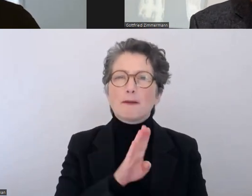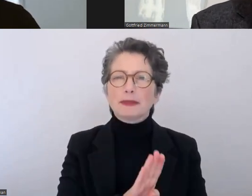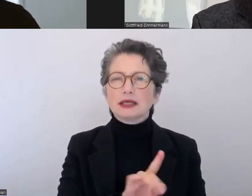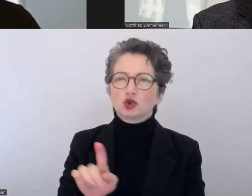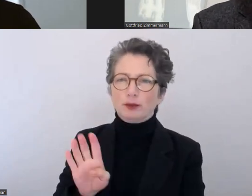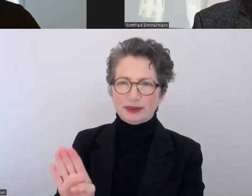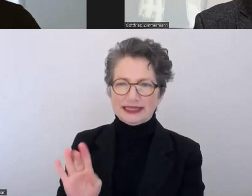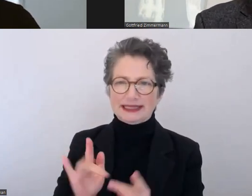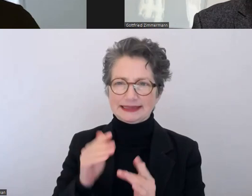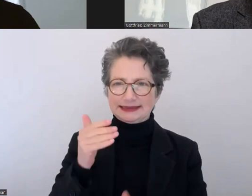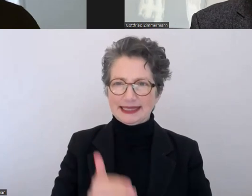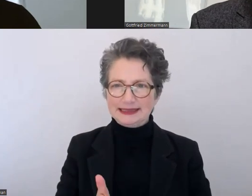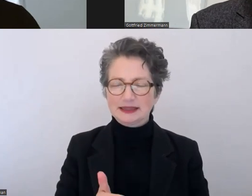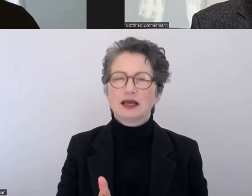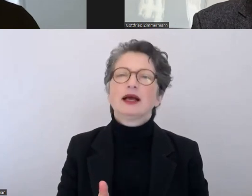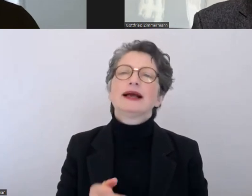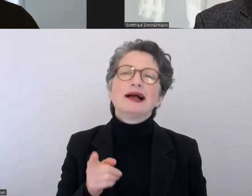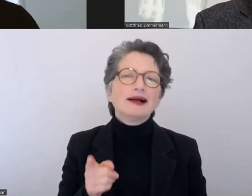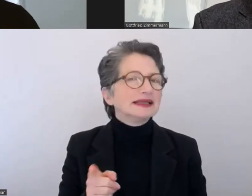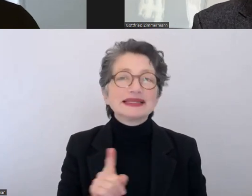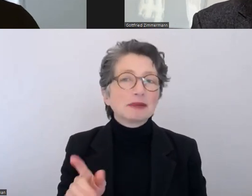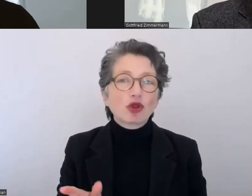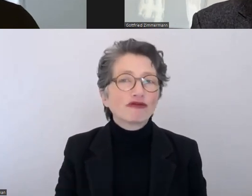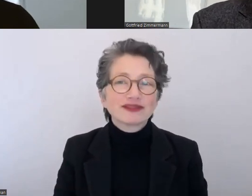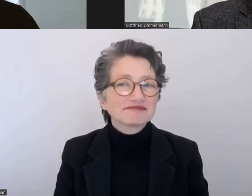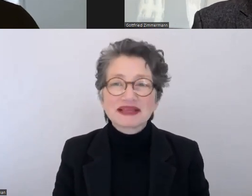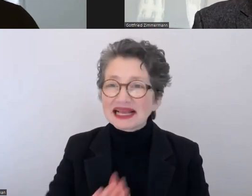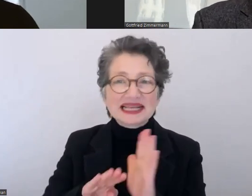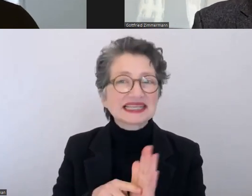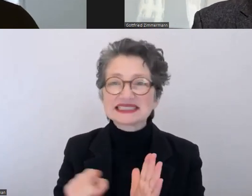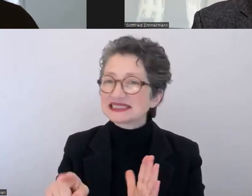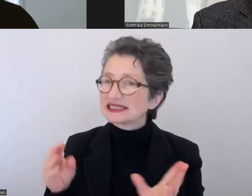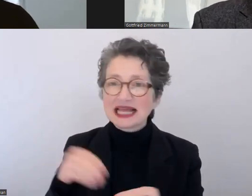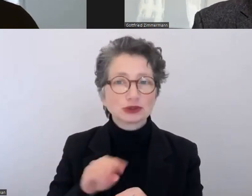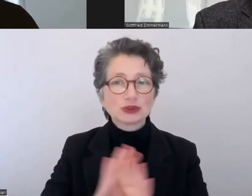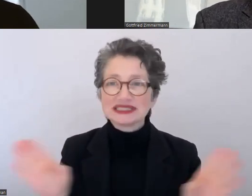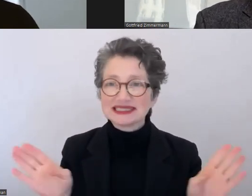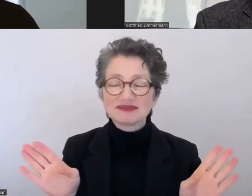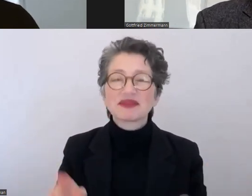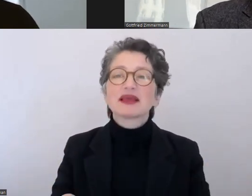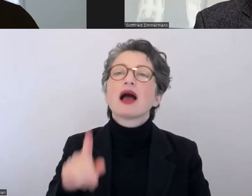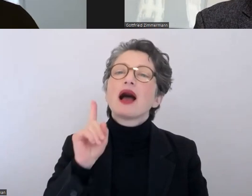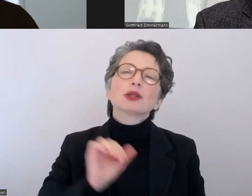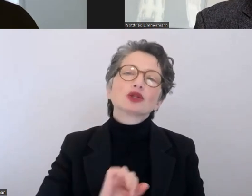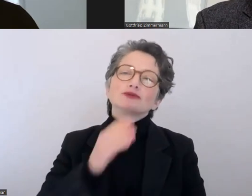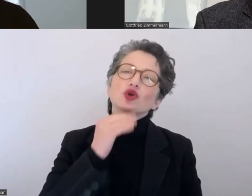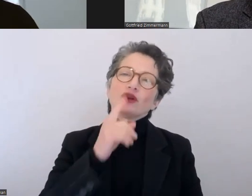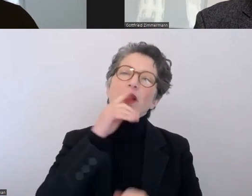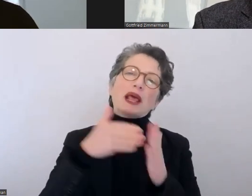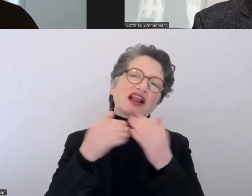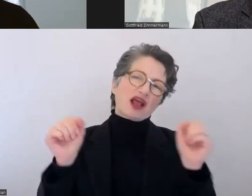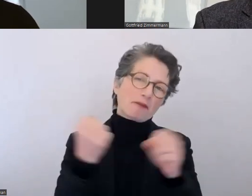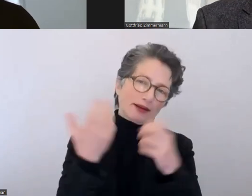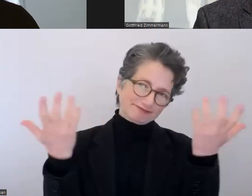ohne E-Commerce-Charakter. Die sind tatsächlich nicht betroffen vom Gesetz. Aber trotzdem ist es natürlich schön, wenn man die barrierefrei